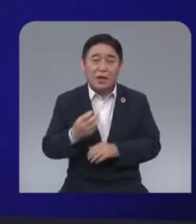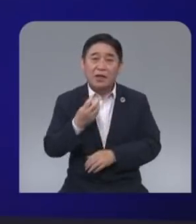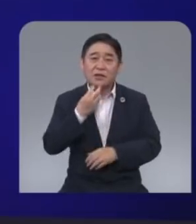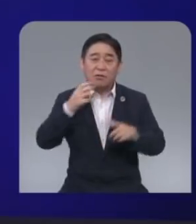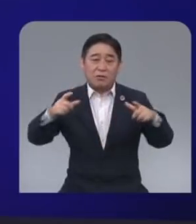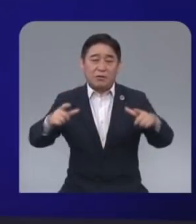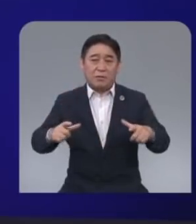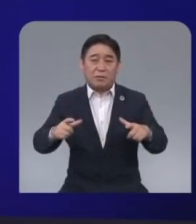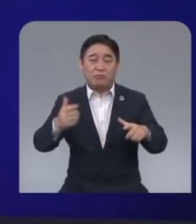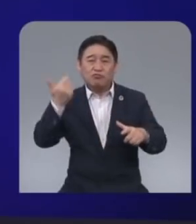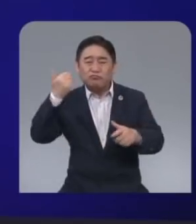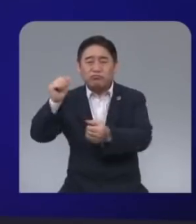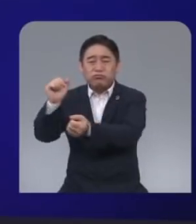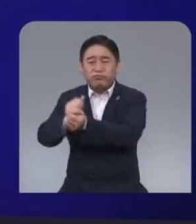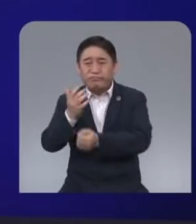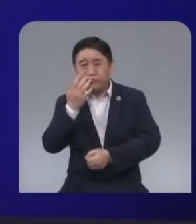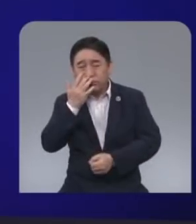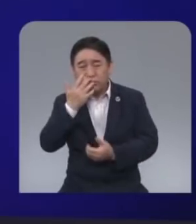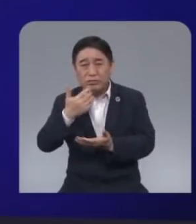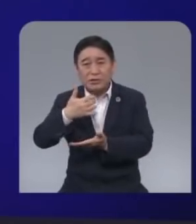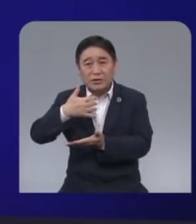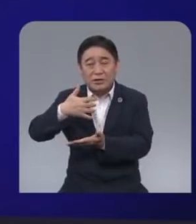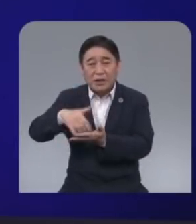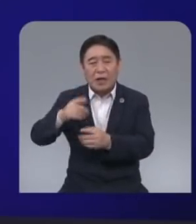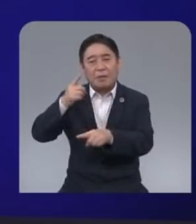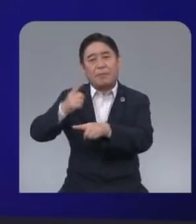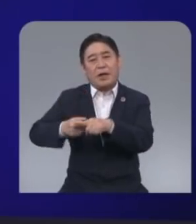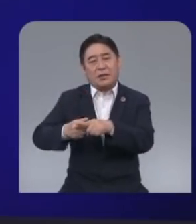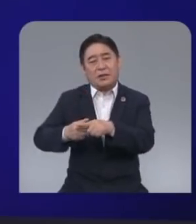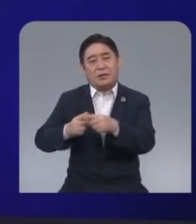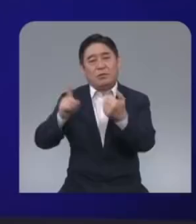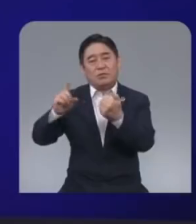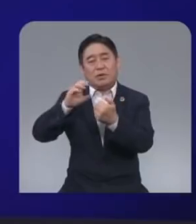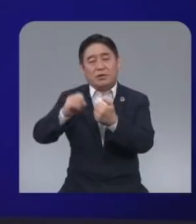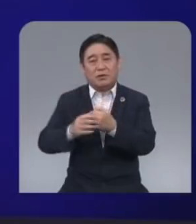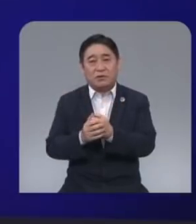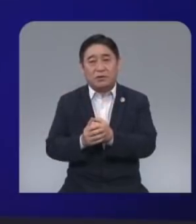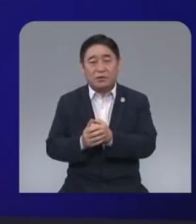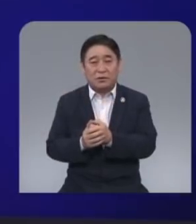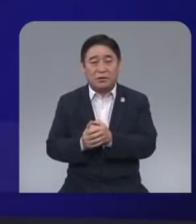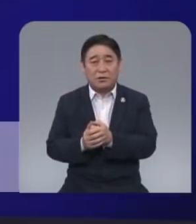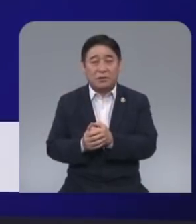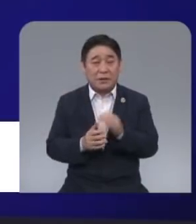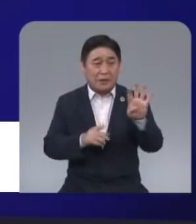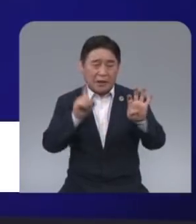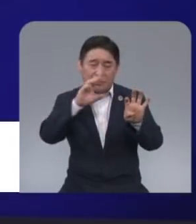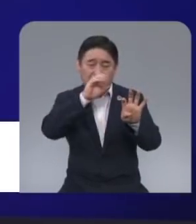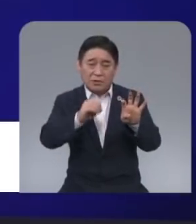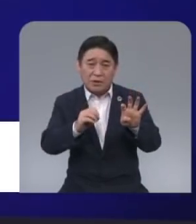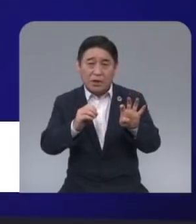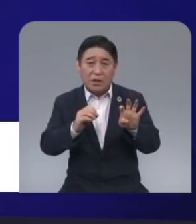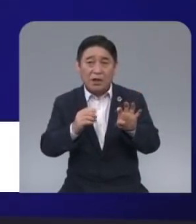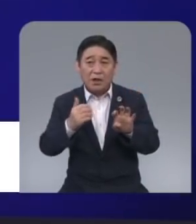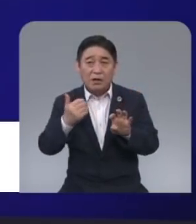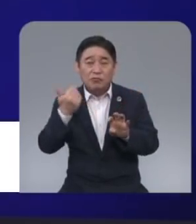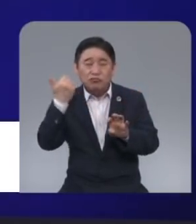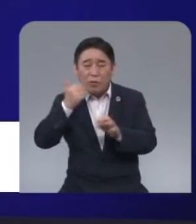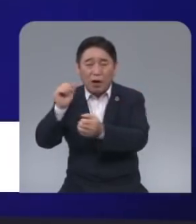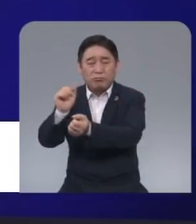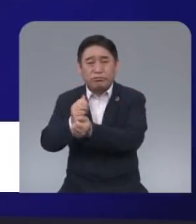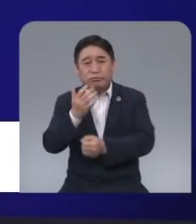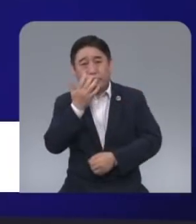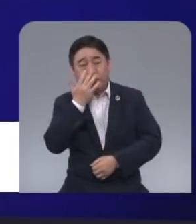서울만 해도 감염 경로를 알 수 없는 상황이 그러니까 절반입니다. 50%가 그렇고 전체적으로는 40% 정도가 감염 경로를 알